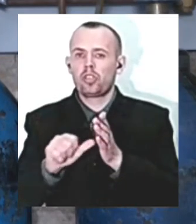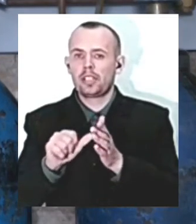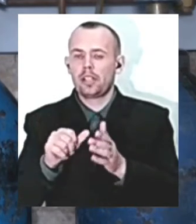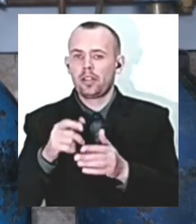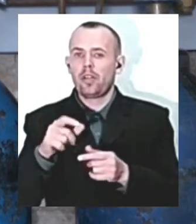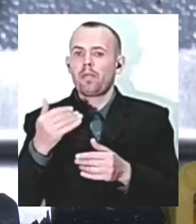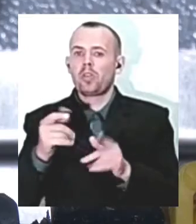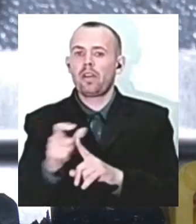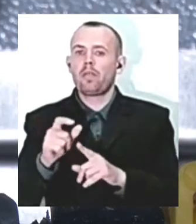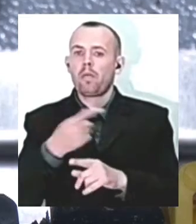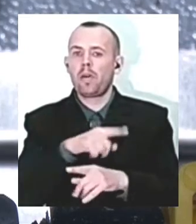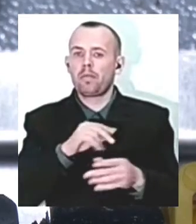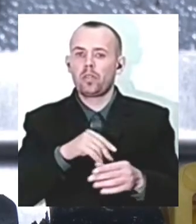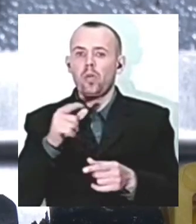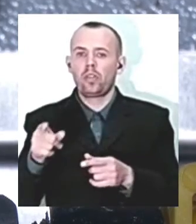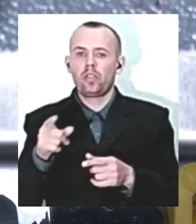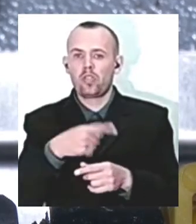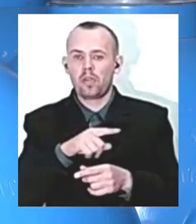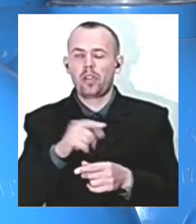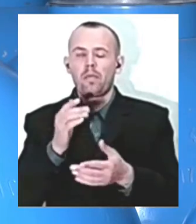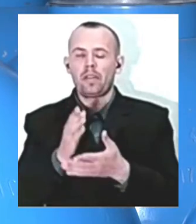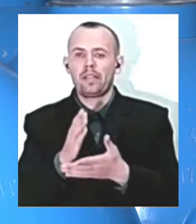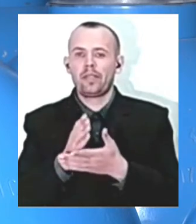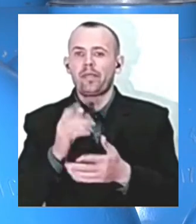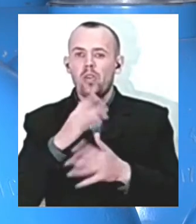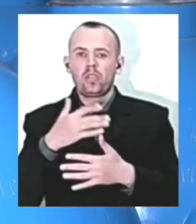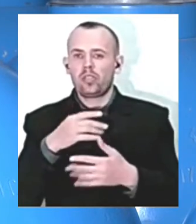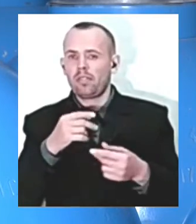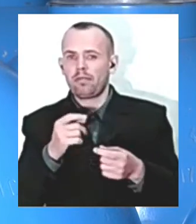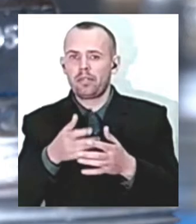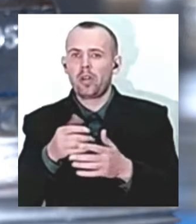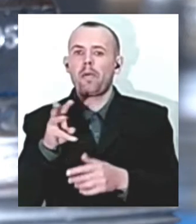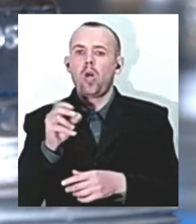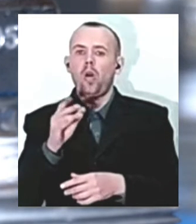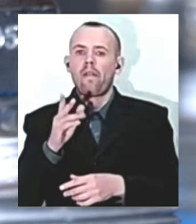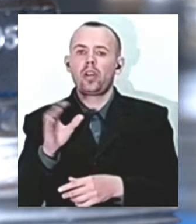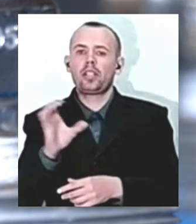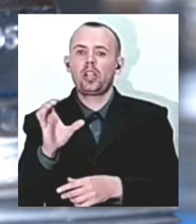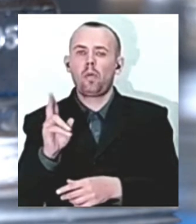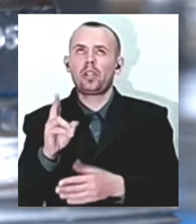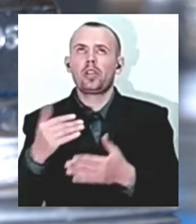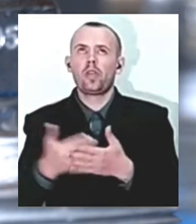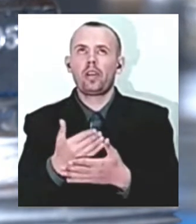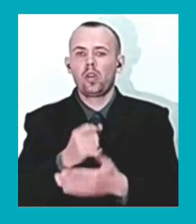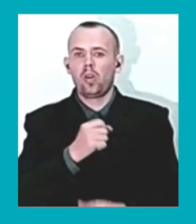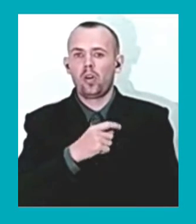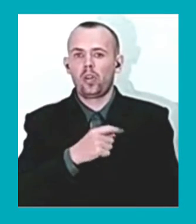у них у шпиталі перебоїв із киснем не було. Микола Яковенко, Сергій Кобилянський. Новини на Суспільному.